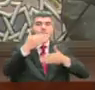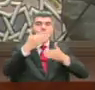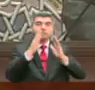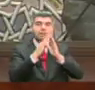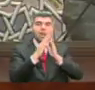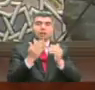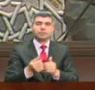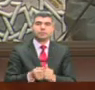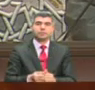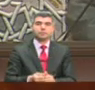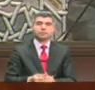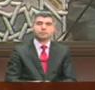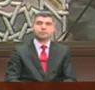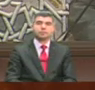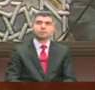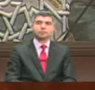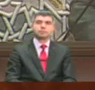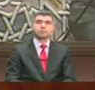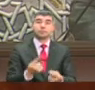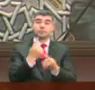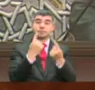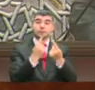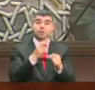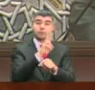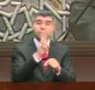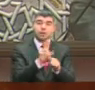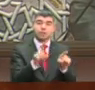الوقت المخصص لكم، هل هناك من تعقيب إضافي؟